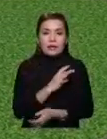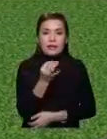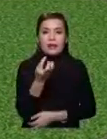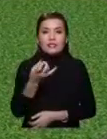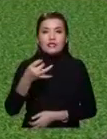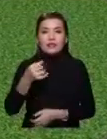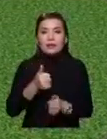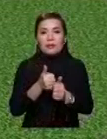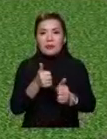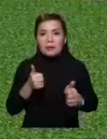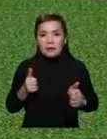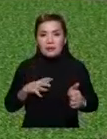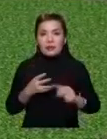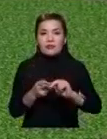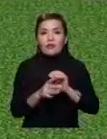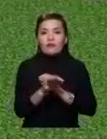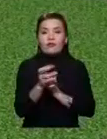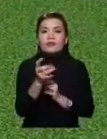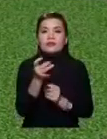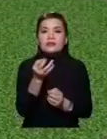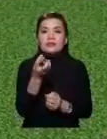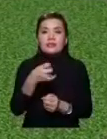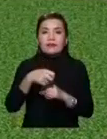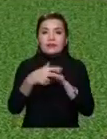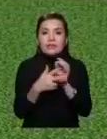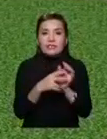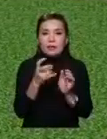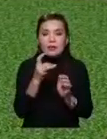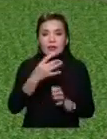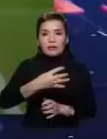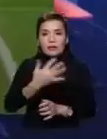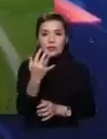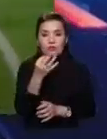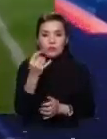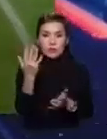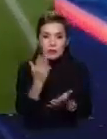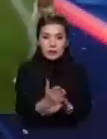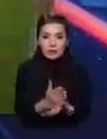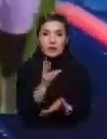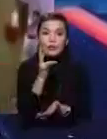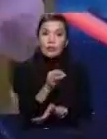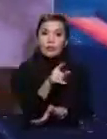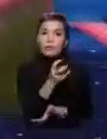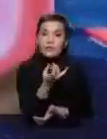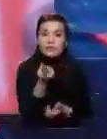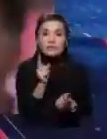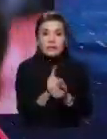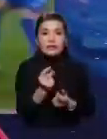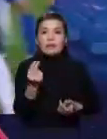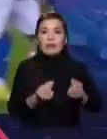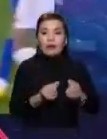артта қалдырды. Жироның да есебінде 18 матч бойынша 45 ұпайы бар. Бірақ ол Бетиспен кездесуінде